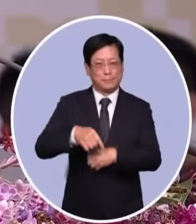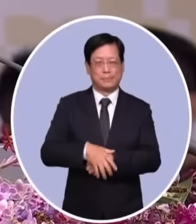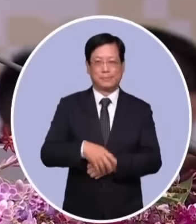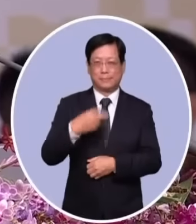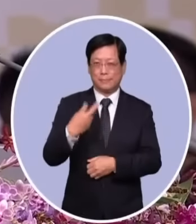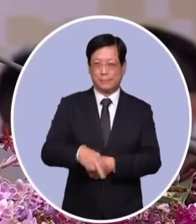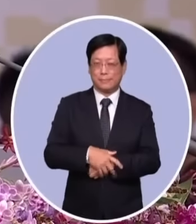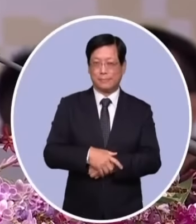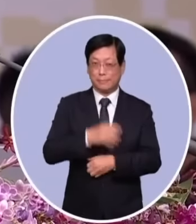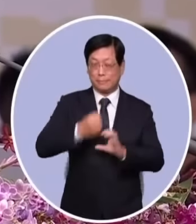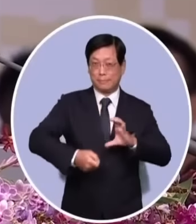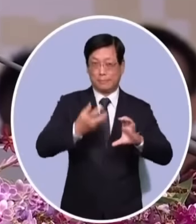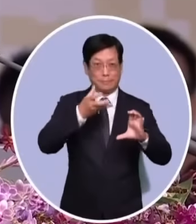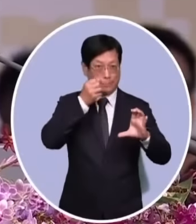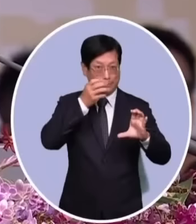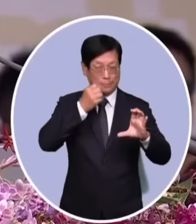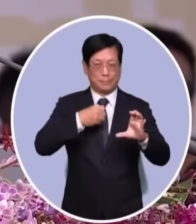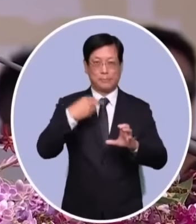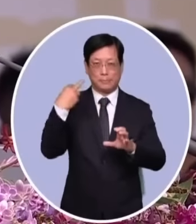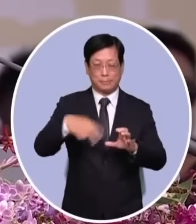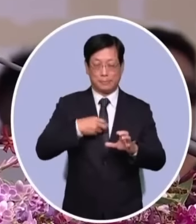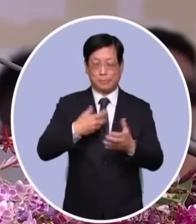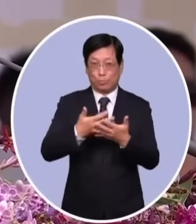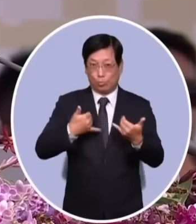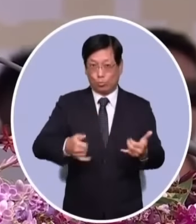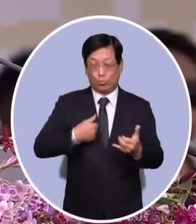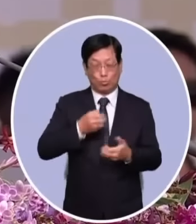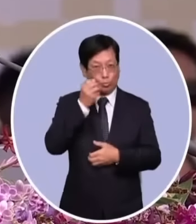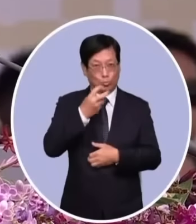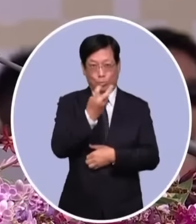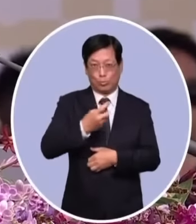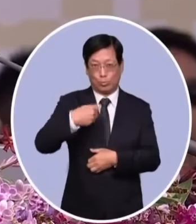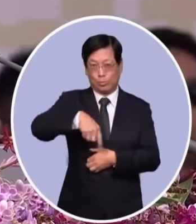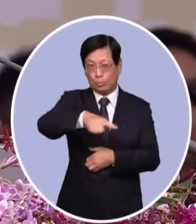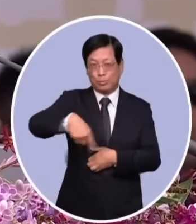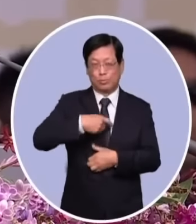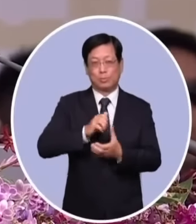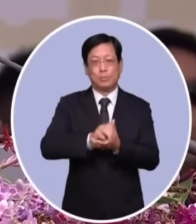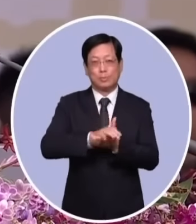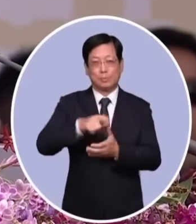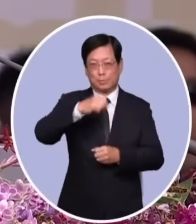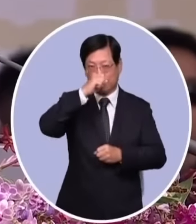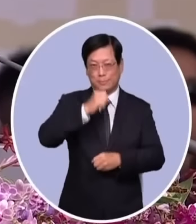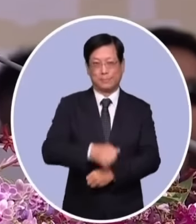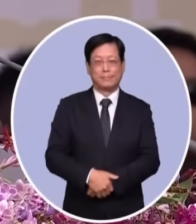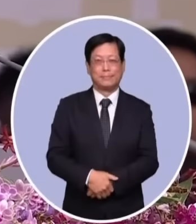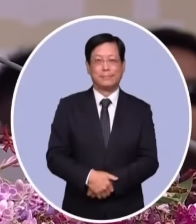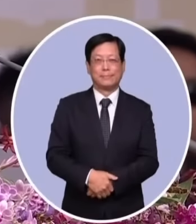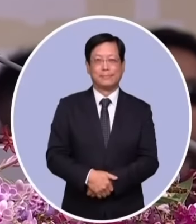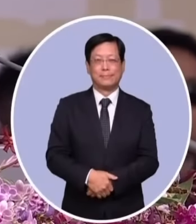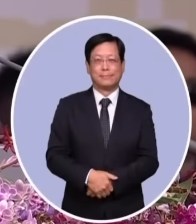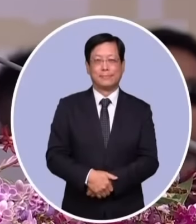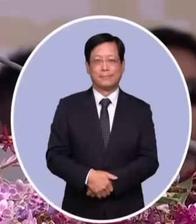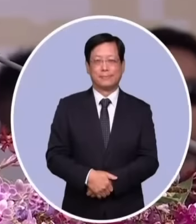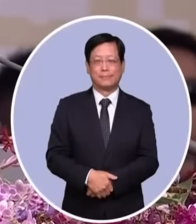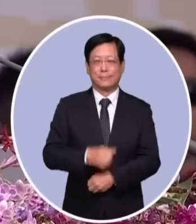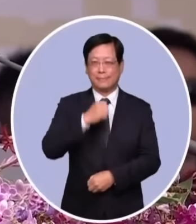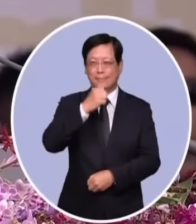及收看电视和直播的国人同胞，大家好，大家